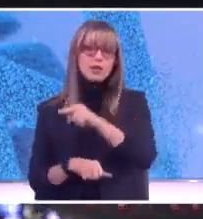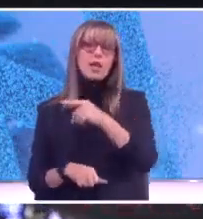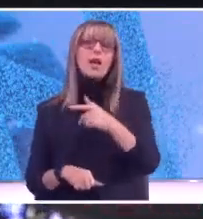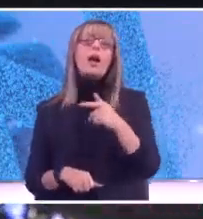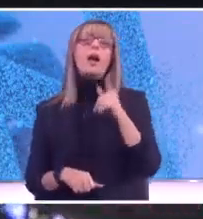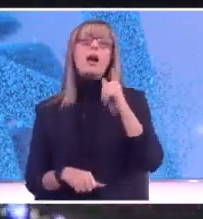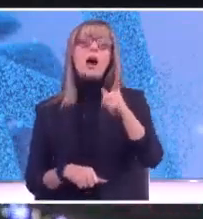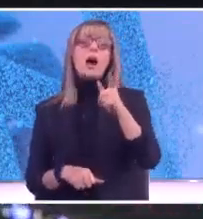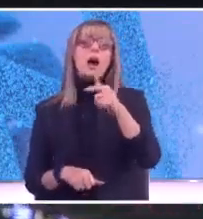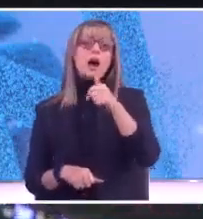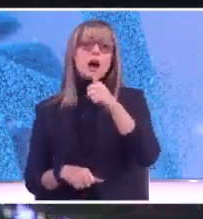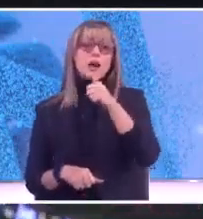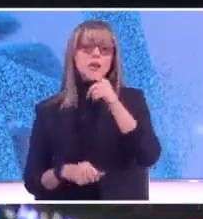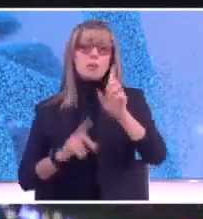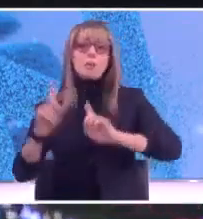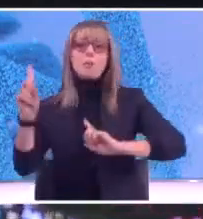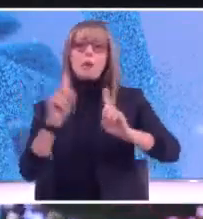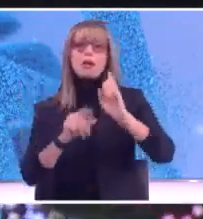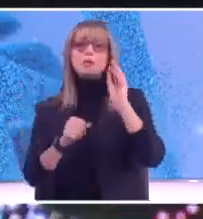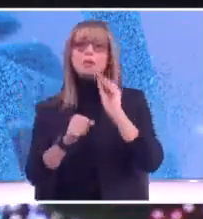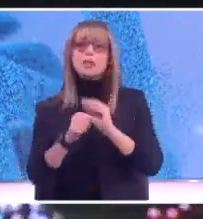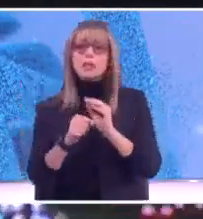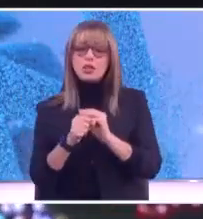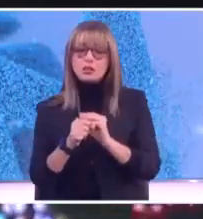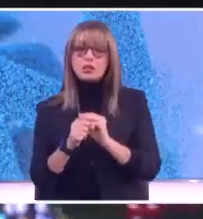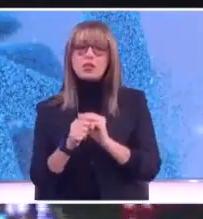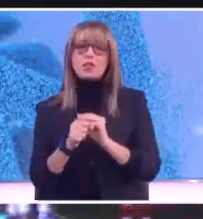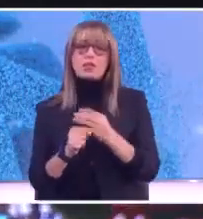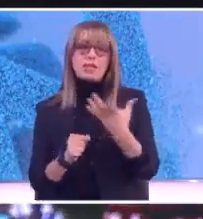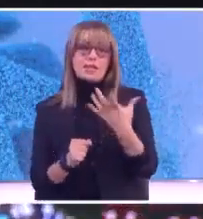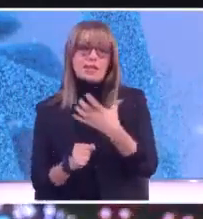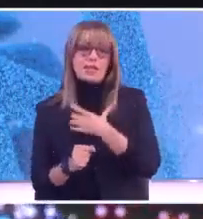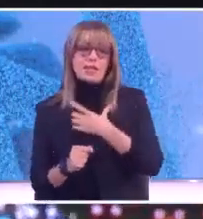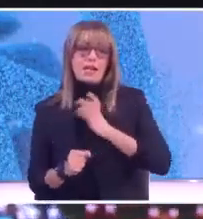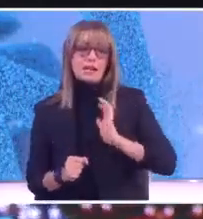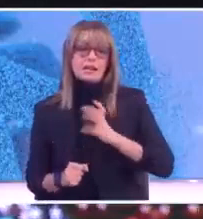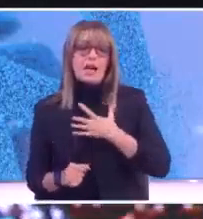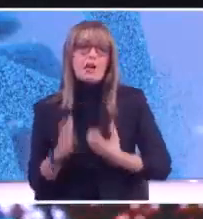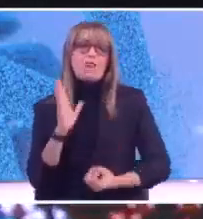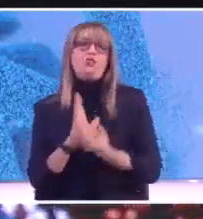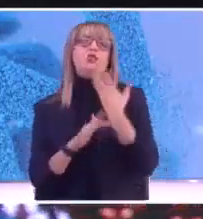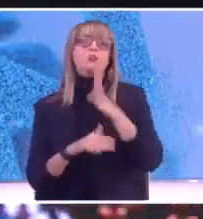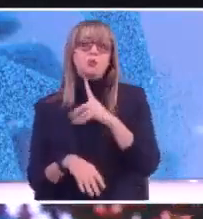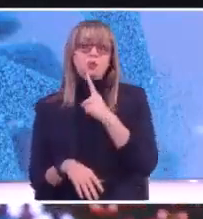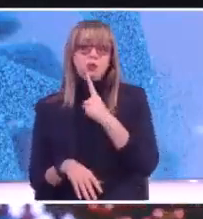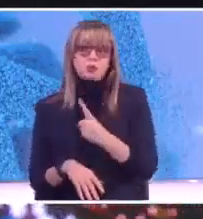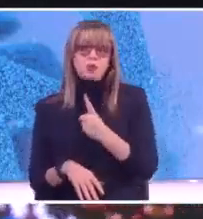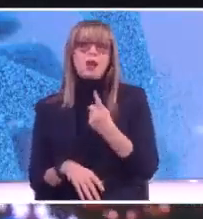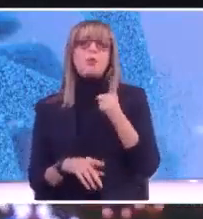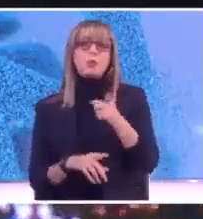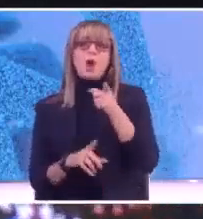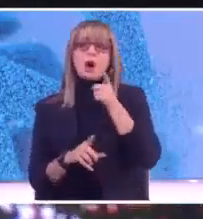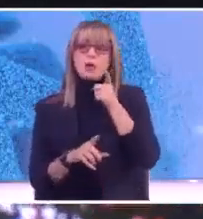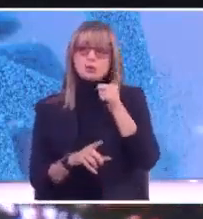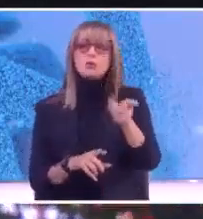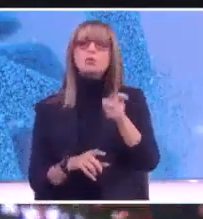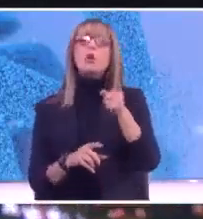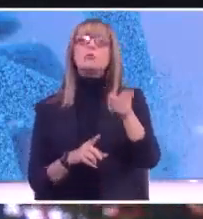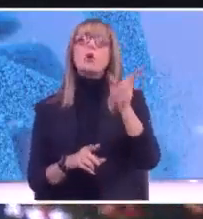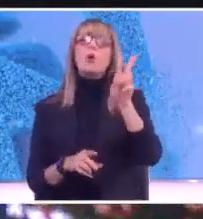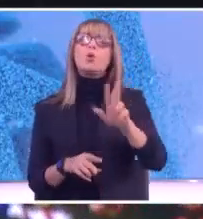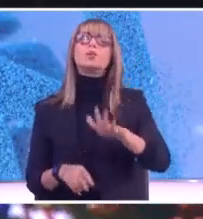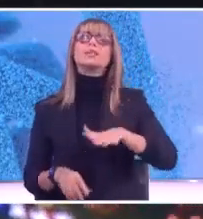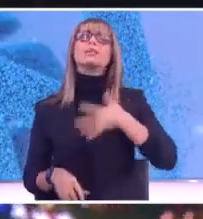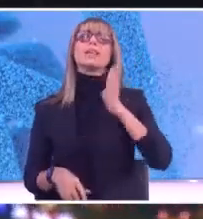ifadesinde Ateş'in yargılandığı davayla ilgili olarak kendisine sahip çıkmadığını öne sürüyor. Amacının Ateş'in öldürülmesi